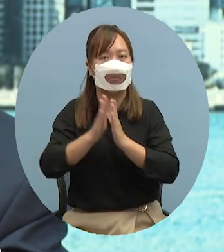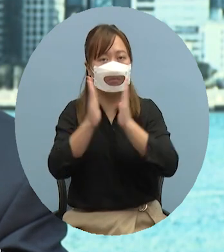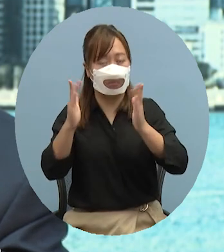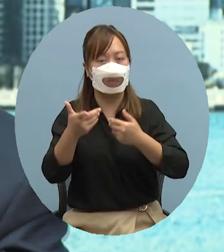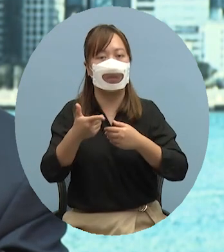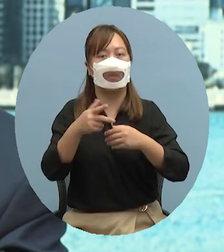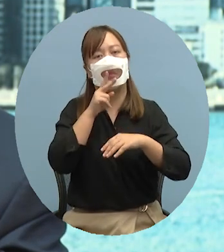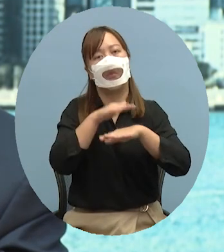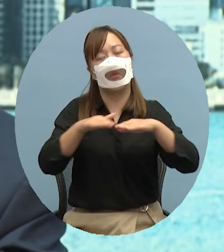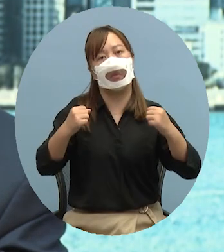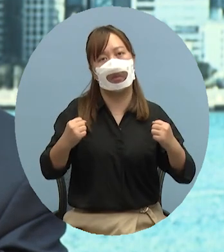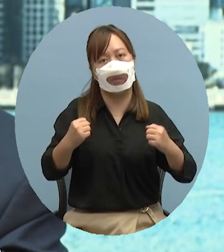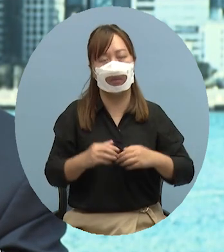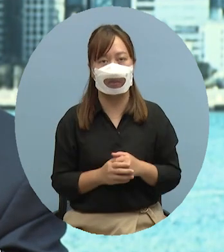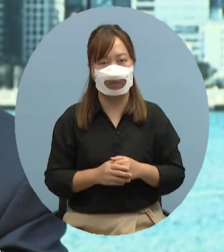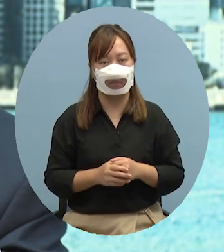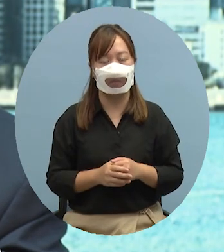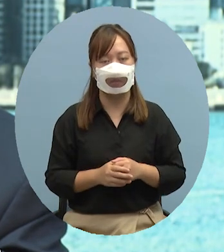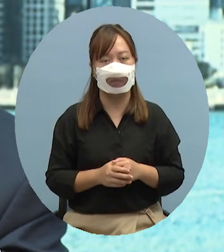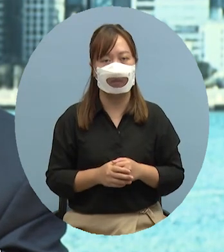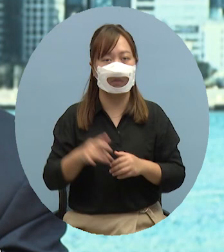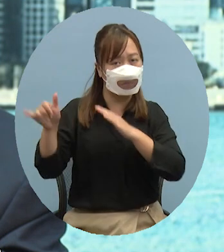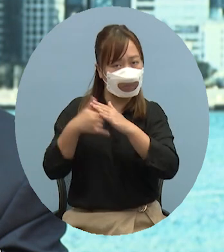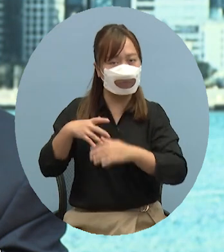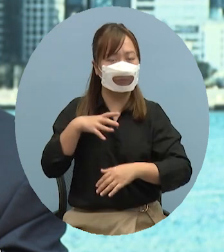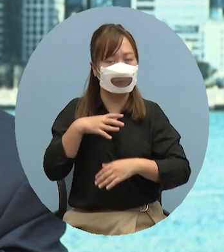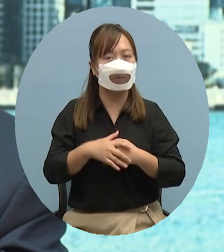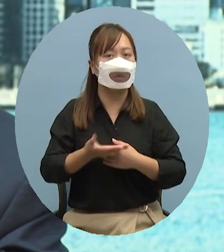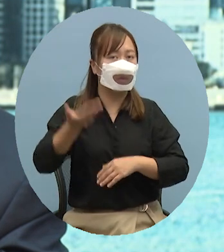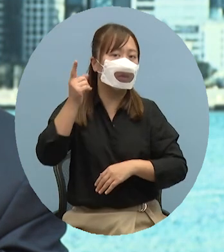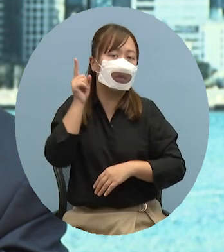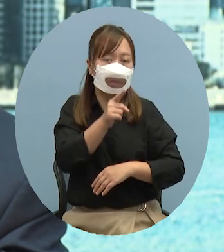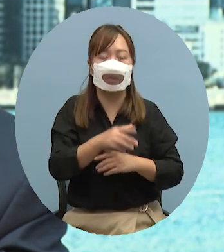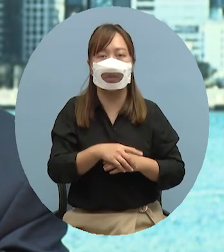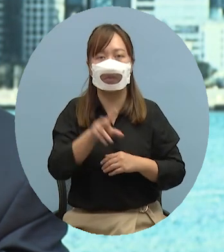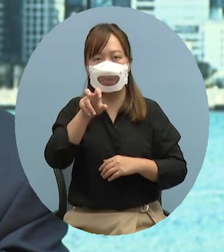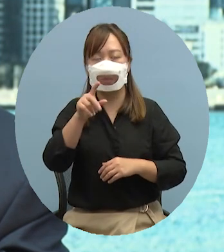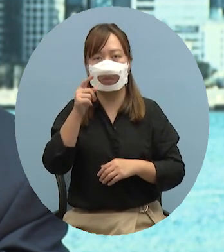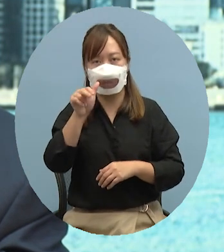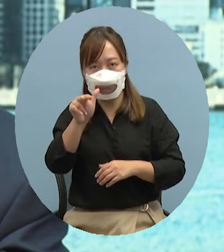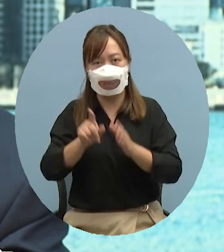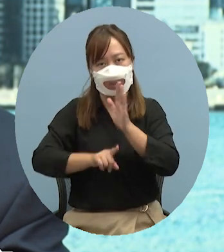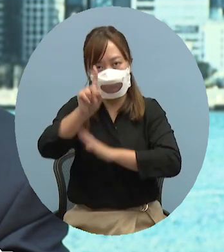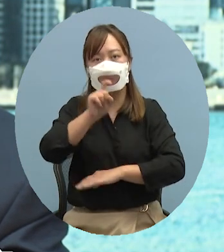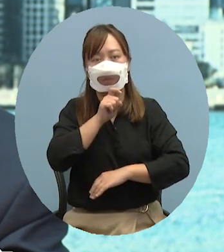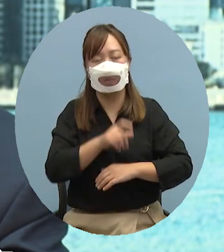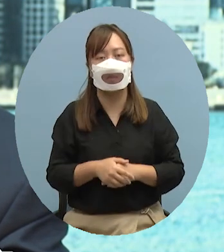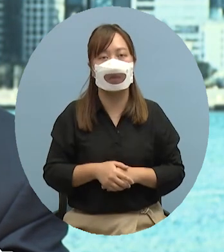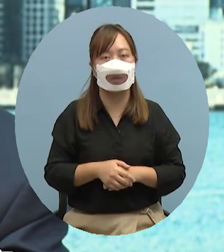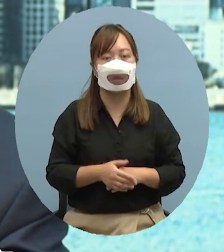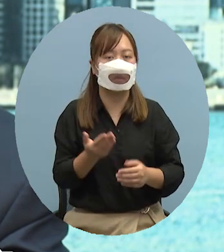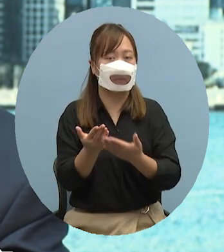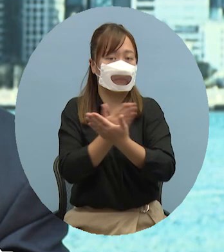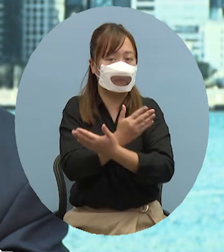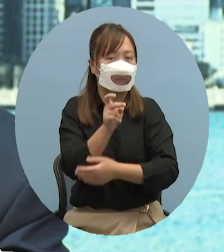平台期。喺輸入個案方面咧，我哋都見到咧喺過去一個星期咧係有一個比較明顯嘅上升嘅，由先前嘅